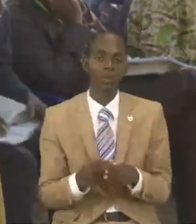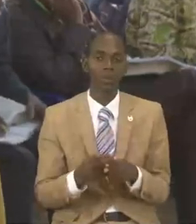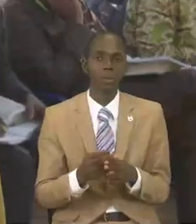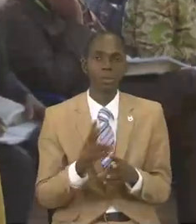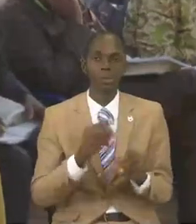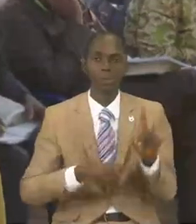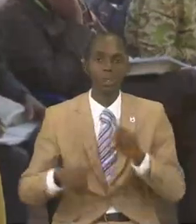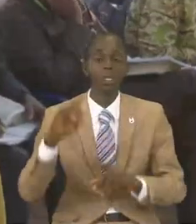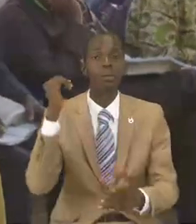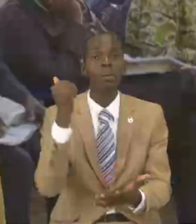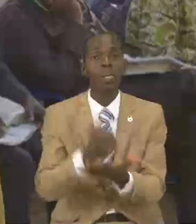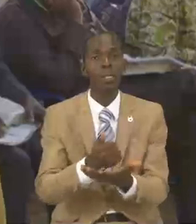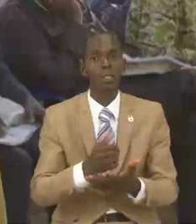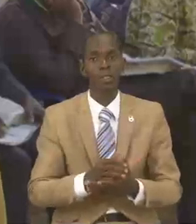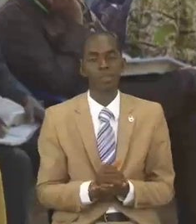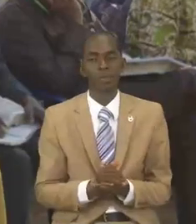Amen.